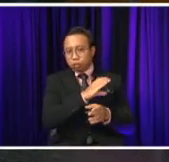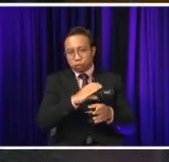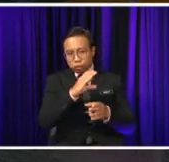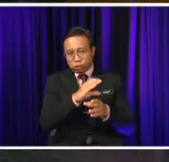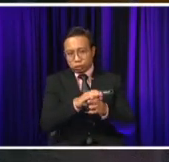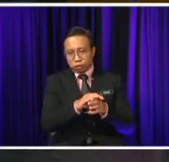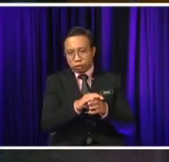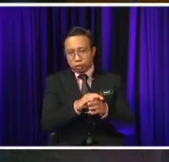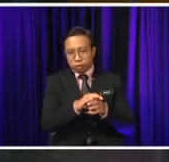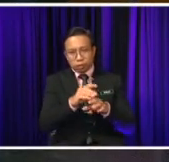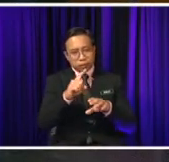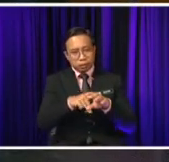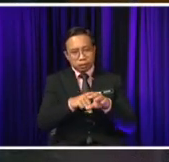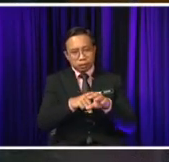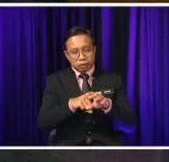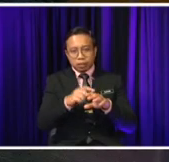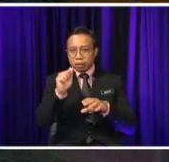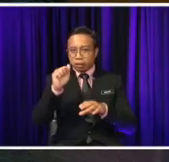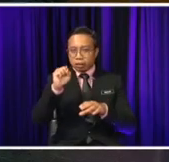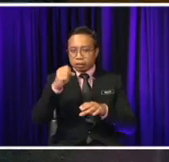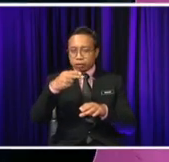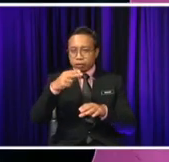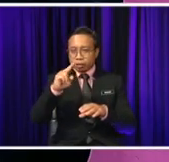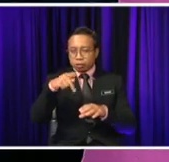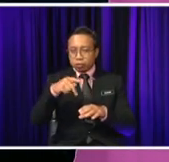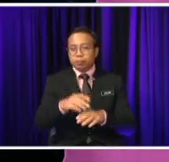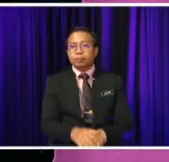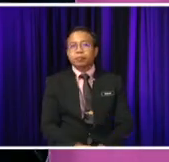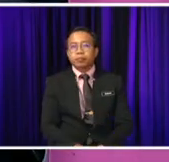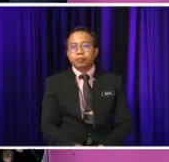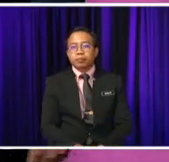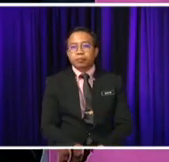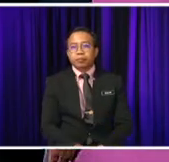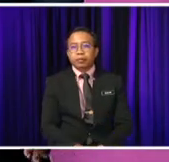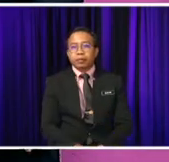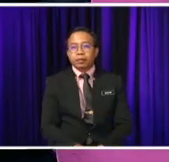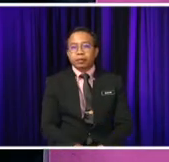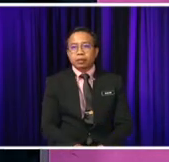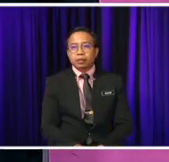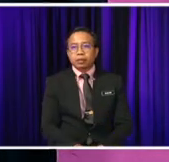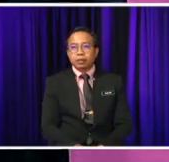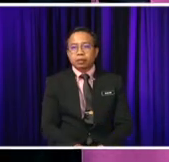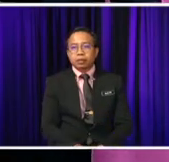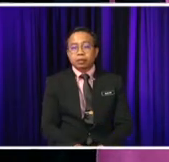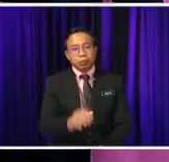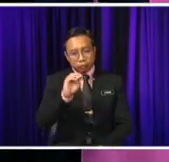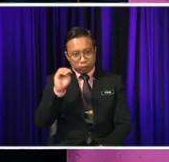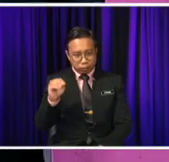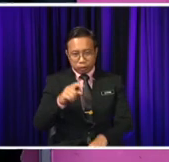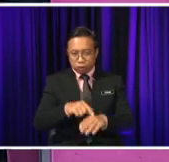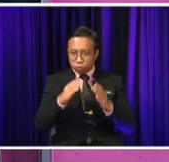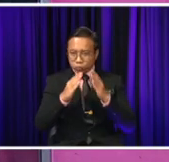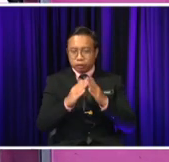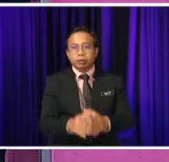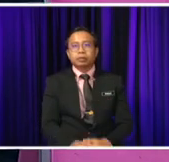Islam terhadap Oke betul oke yang pertama Oke Assault sebenarnya loh Man dan juga murid-murid di